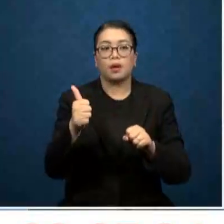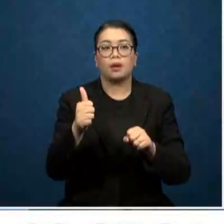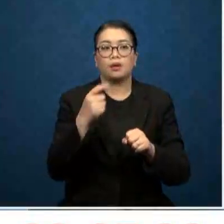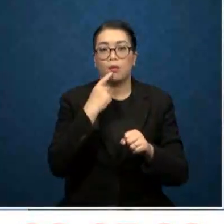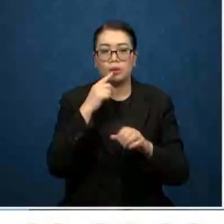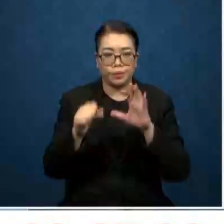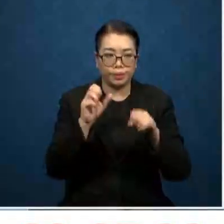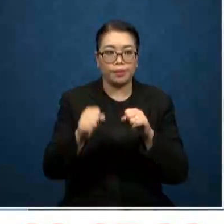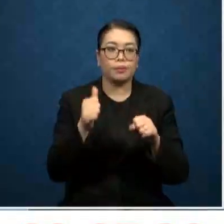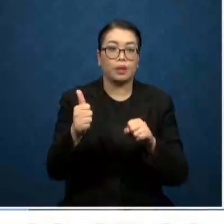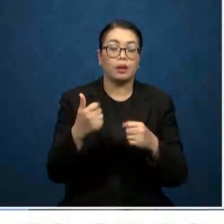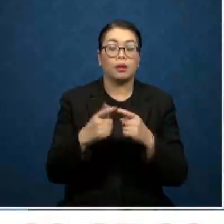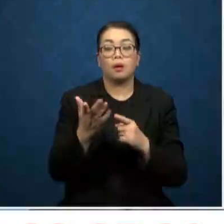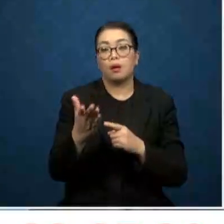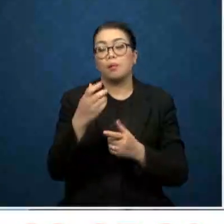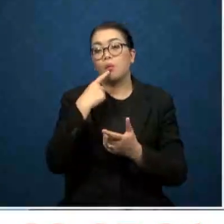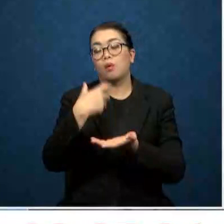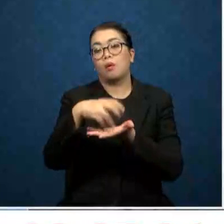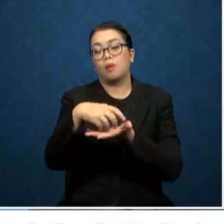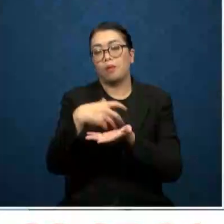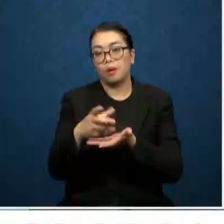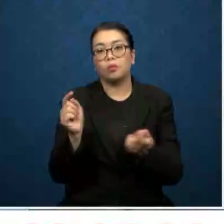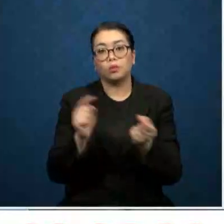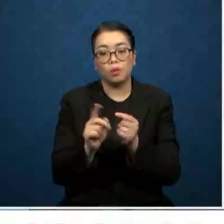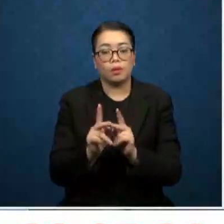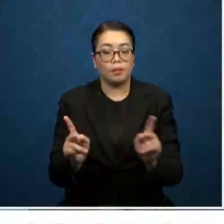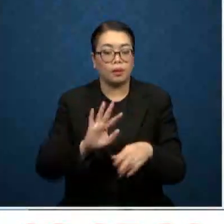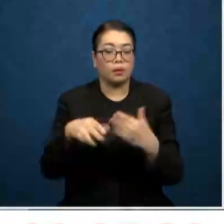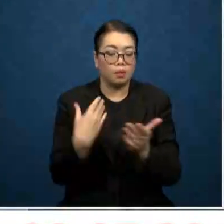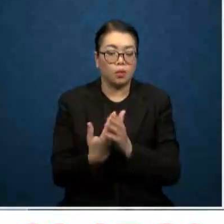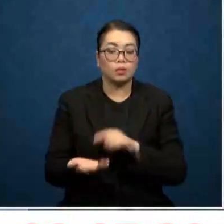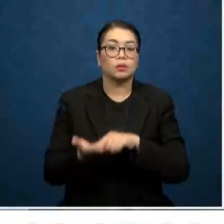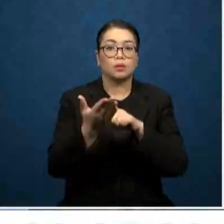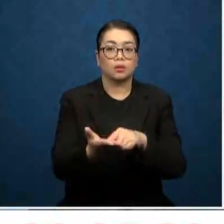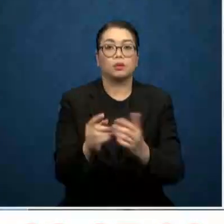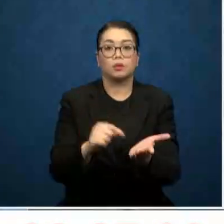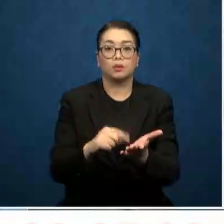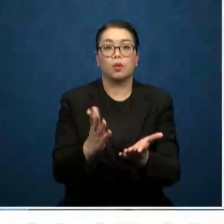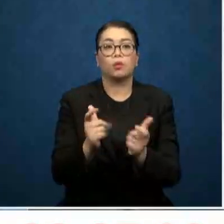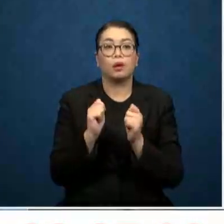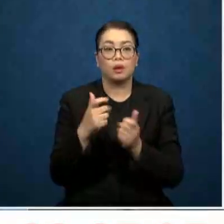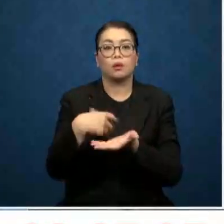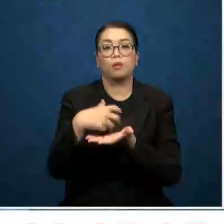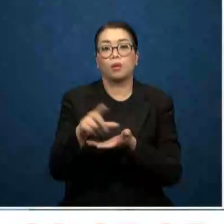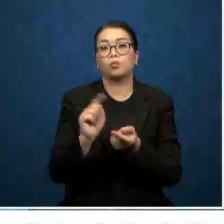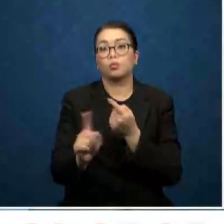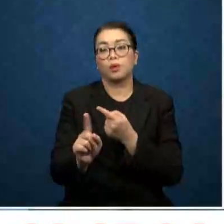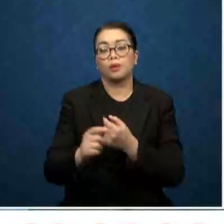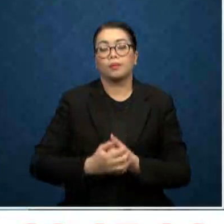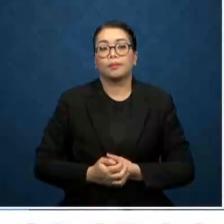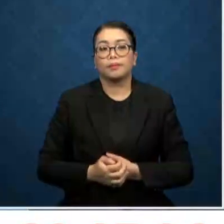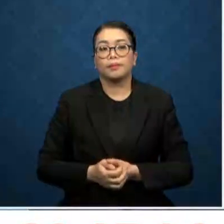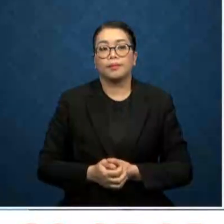หมดประเด็นที่ท่านบุญส่งและกรรมาธิการนำเสนอมาเต้องขออนุญาตกราบเรียนท่านประธาน